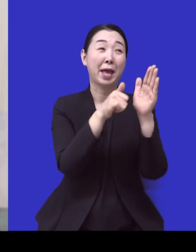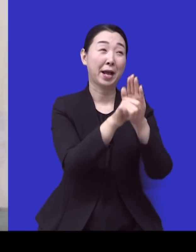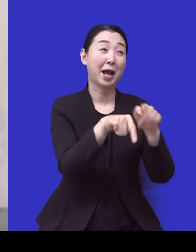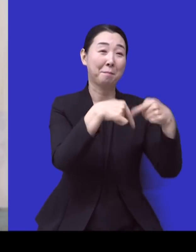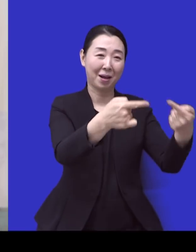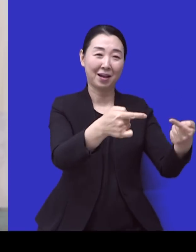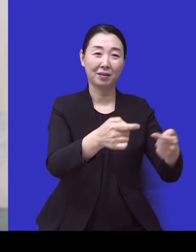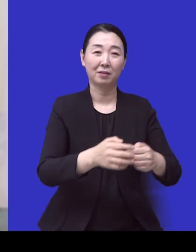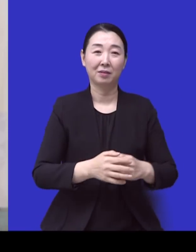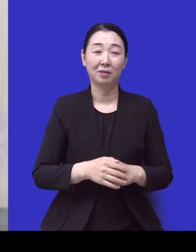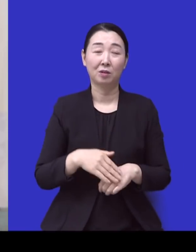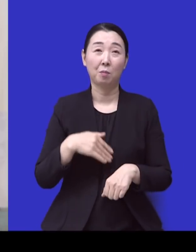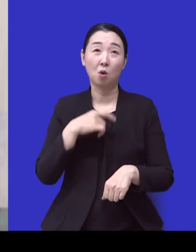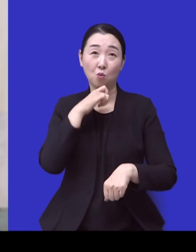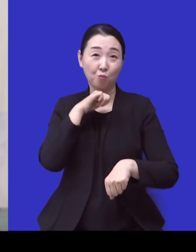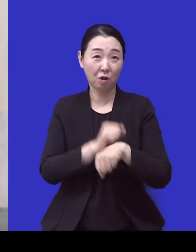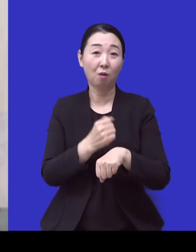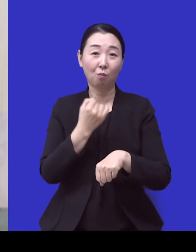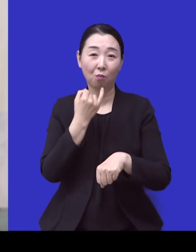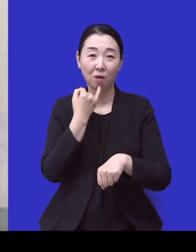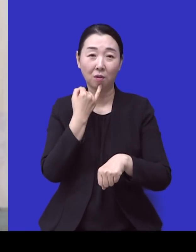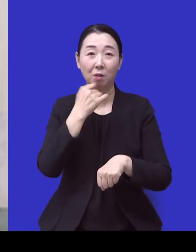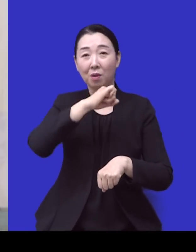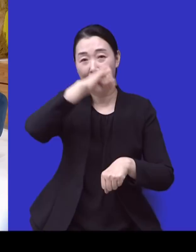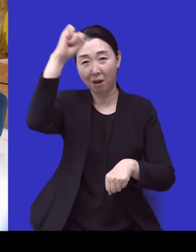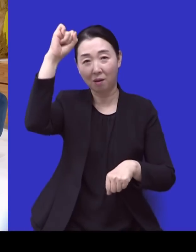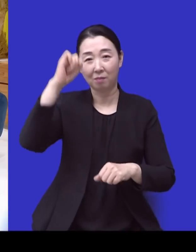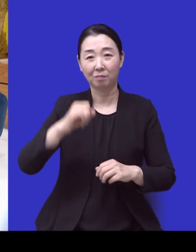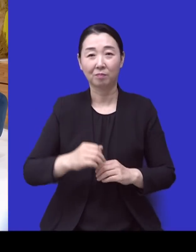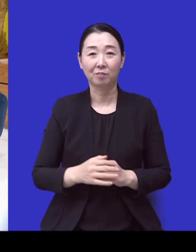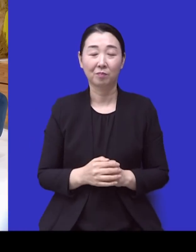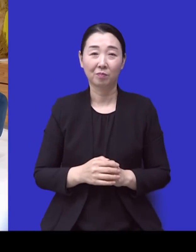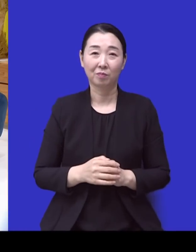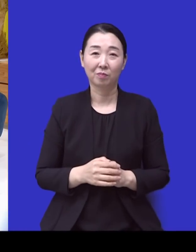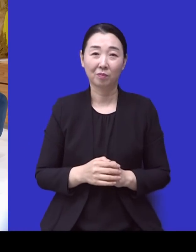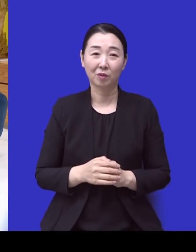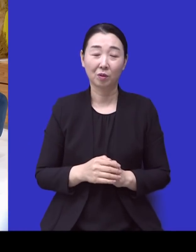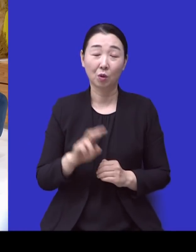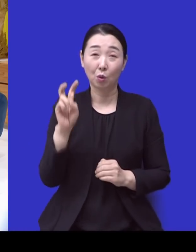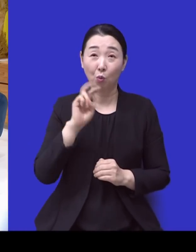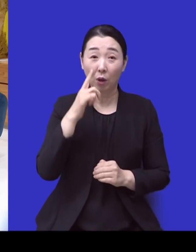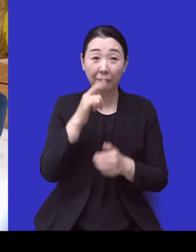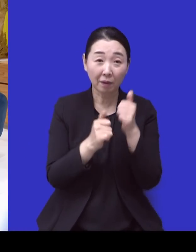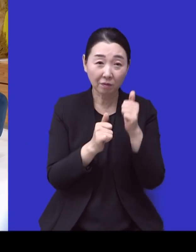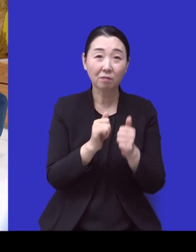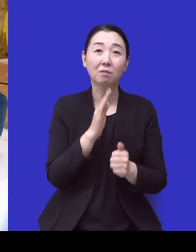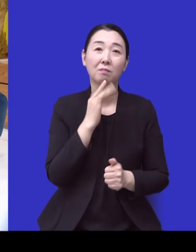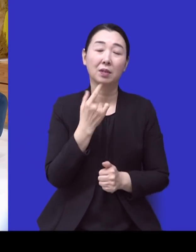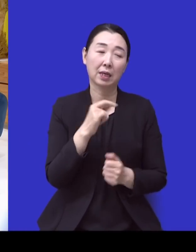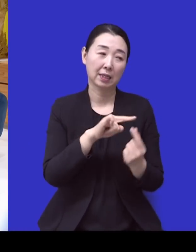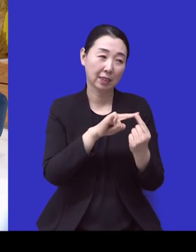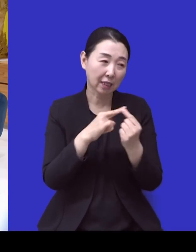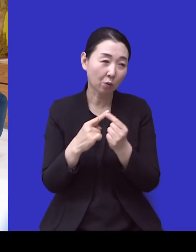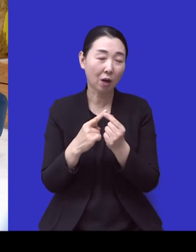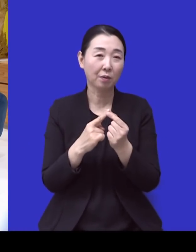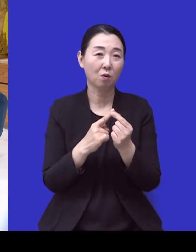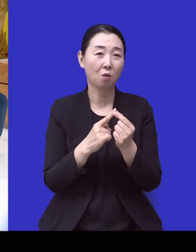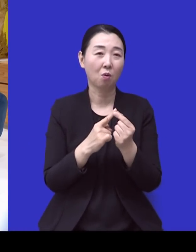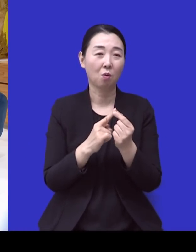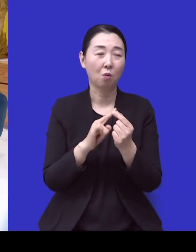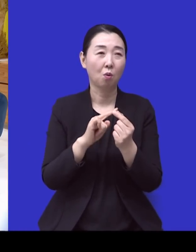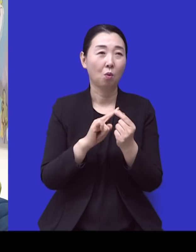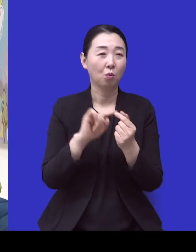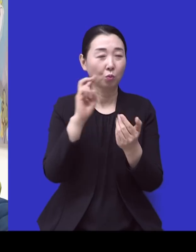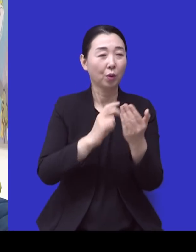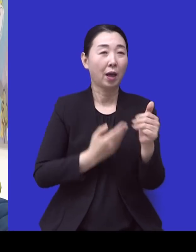예. 제가 잘 본 거예요. 오. 그래가지고 합격을 한 거예요. 그 실기로 노래를 직접 테스트 받은 거예요? 네네, 작곡한 예, 예. 거 막 이제 들려드리고 막 작곡도